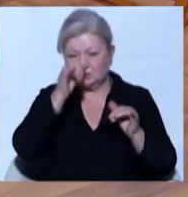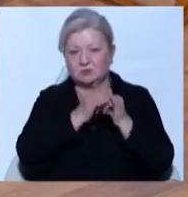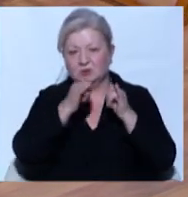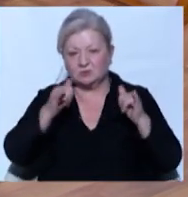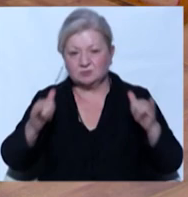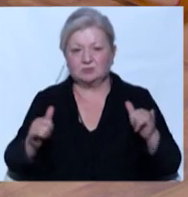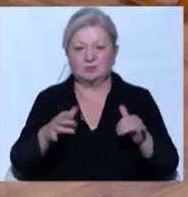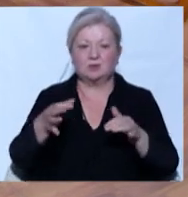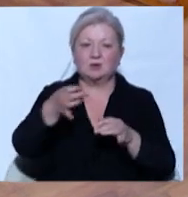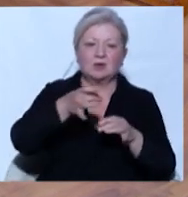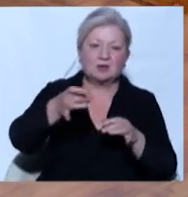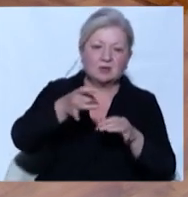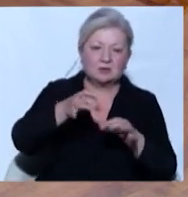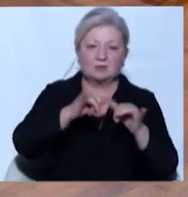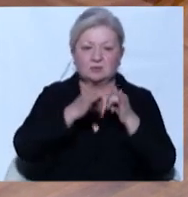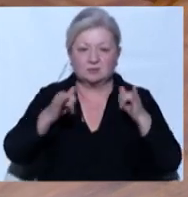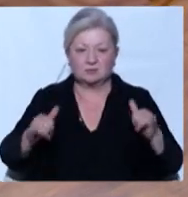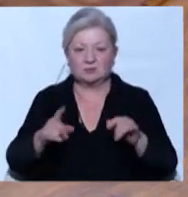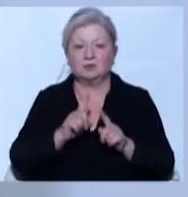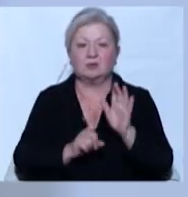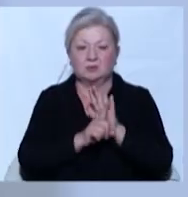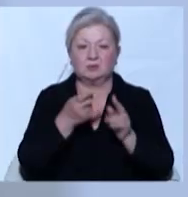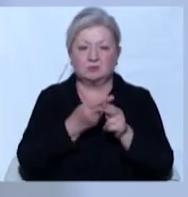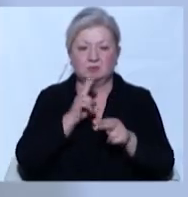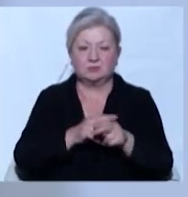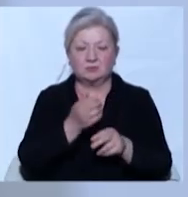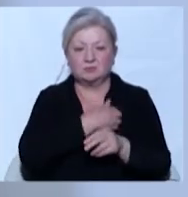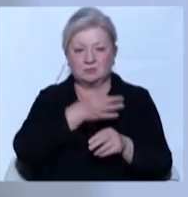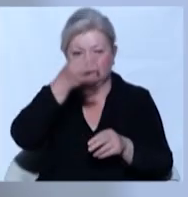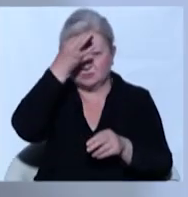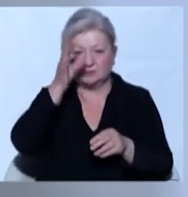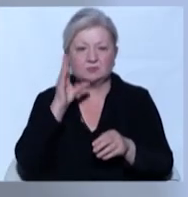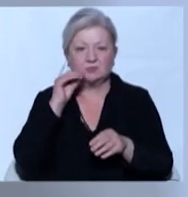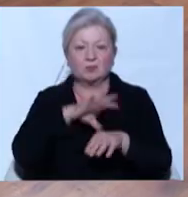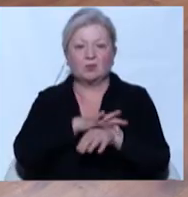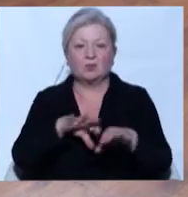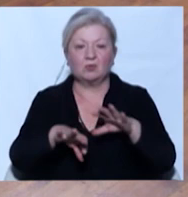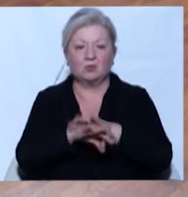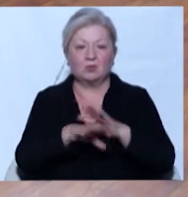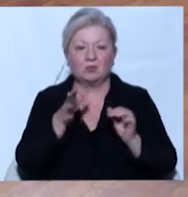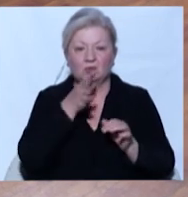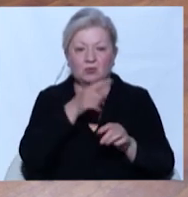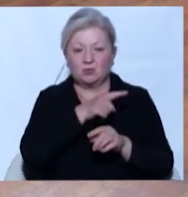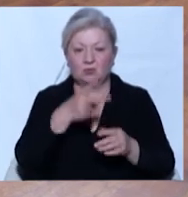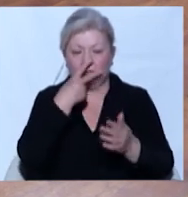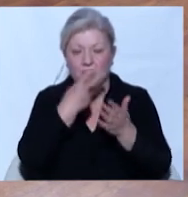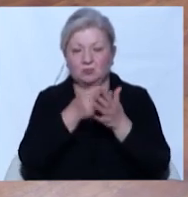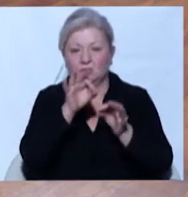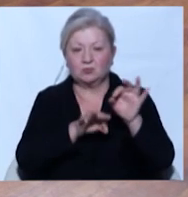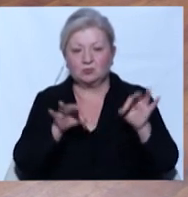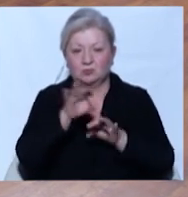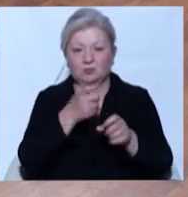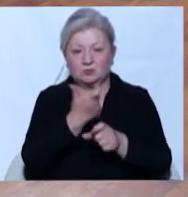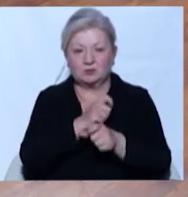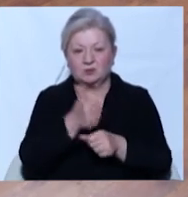განვითარებაში. ამისათვის მე დავიწყებ და გავიხსენებ კოლონიზაციურ პერიოდს, მე ასევე თქვენ გაჩვენებთ რუკას, სადაც